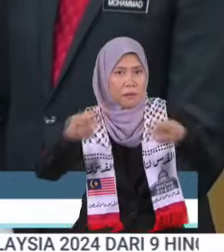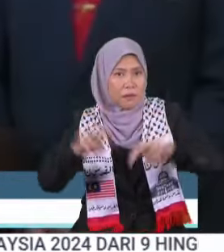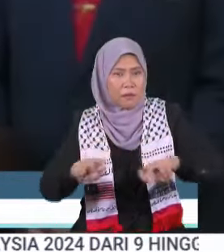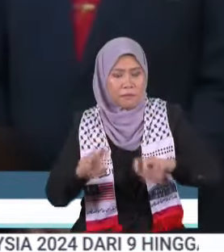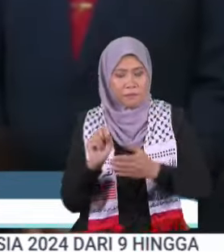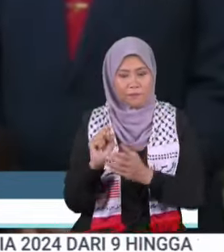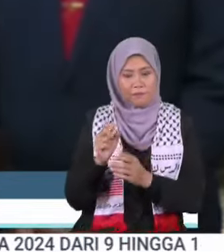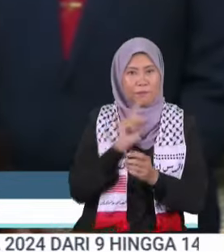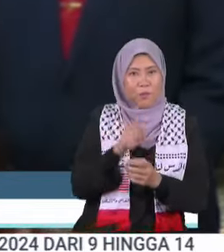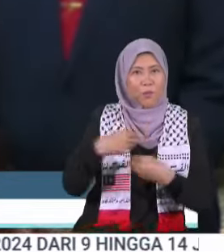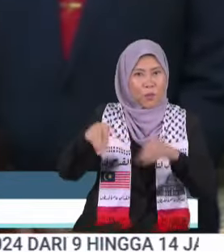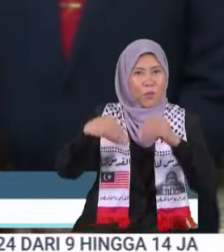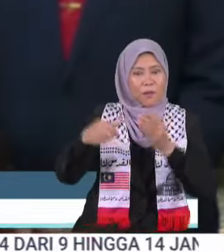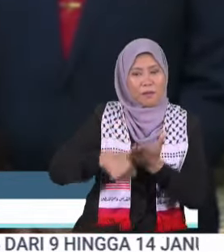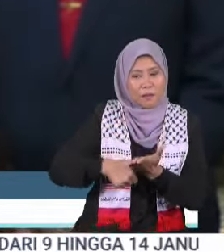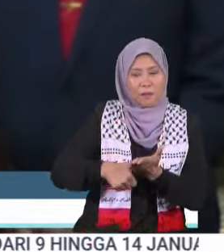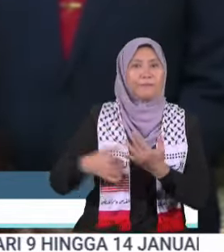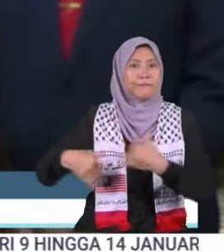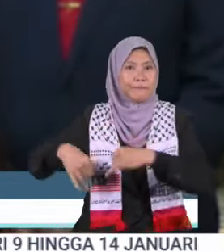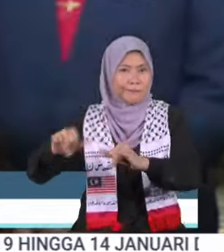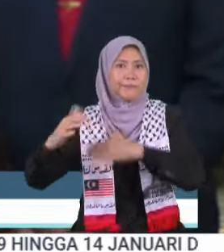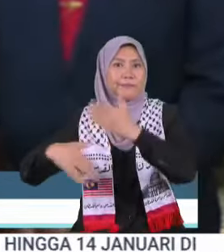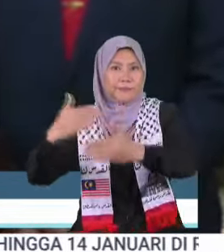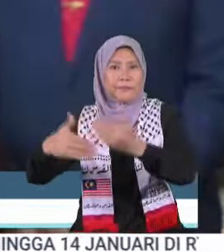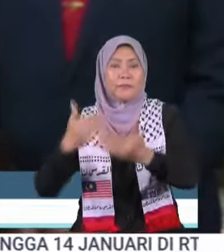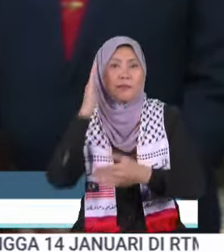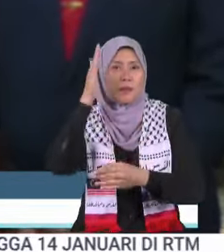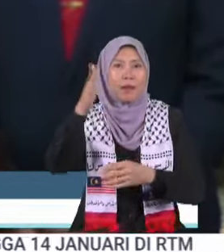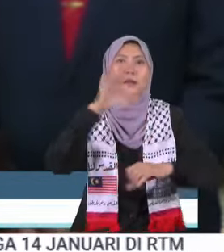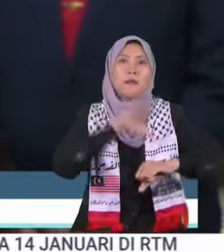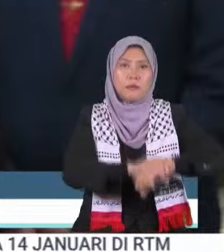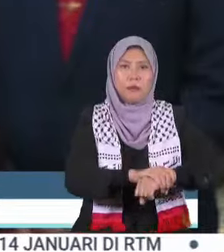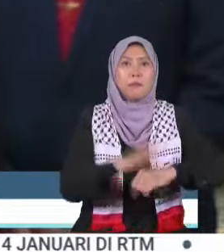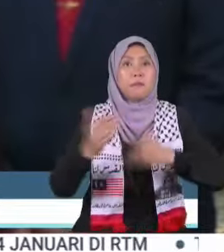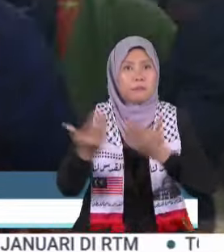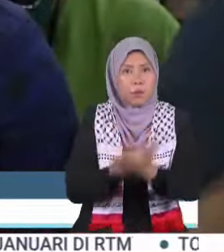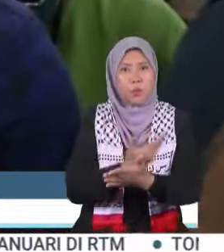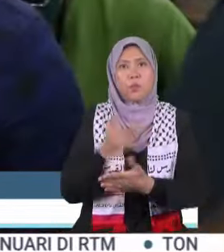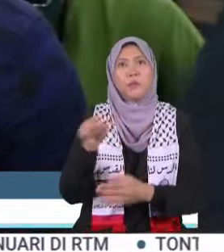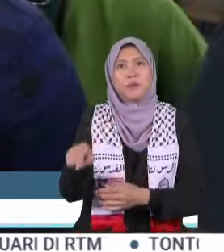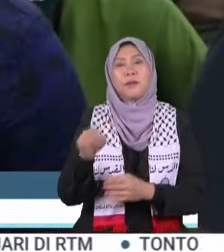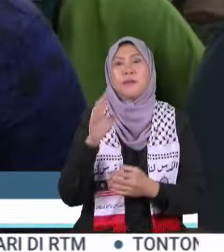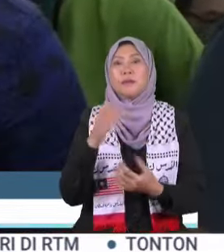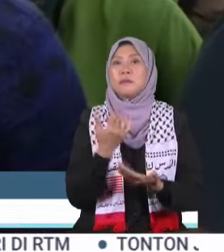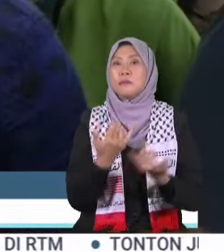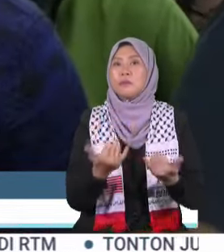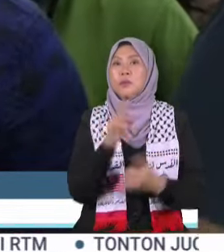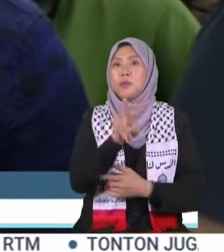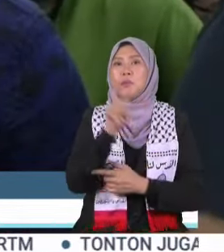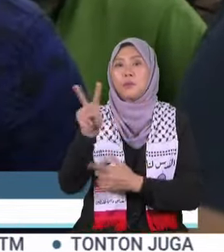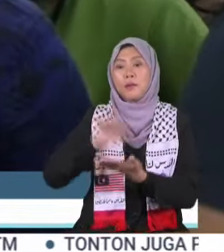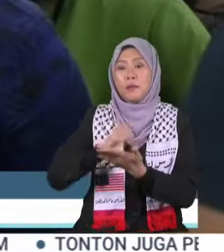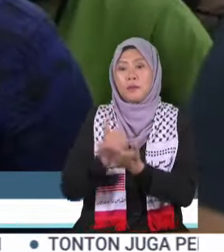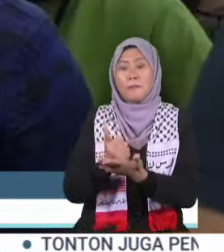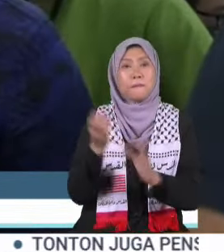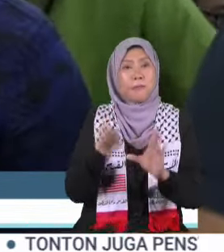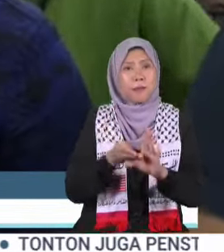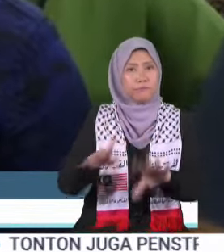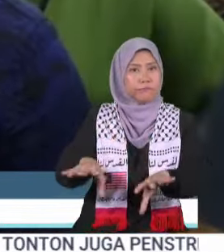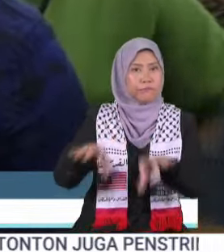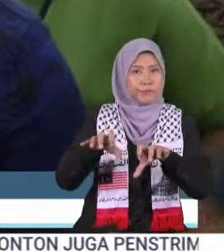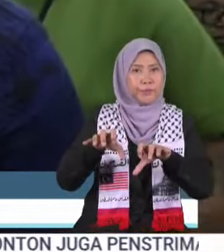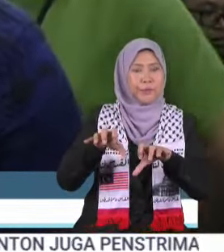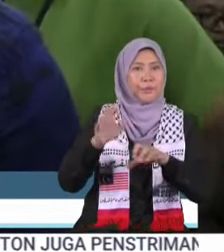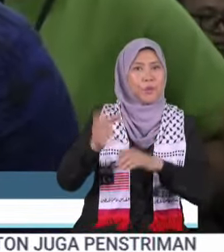sindiket dadah berkenaan masih berjalan dan akan ada tangkapan baharu pihak polis juga telah membekukan 22 akaun bank menyita